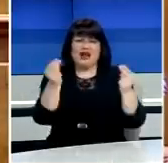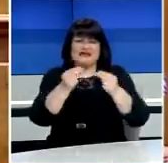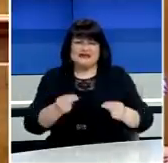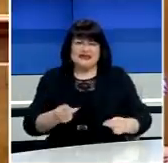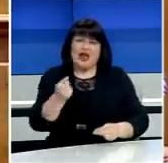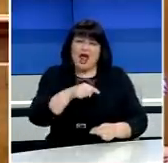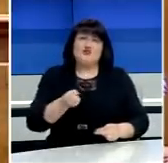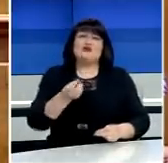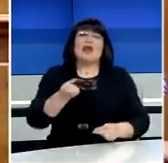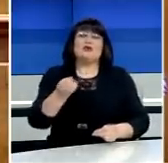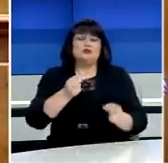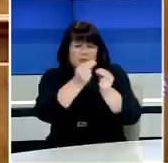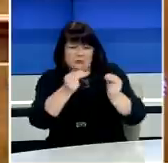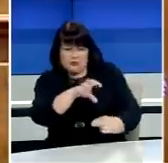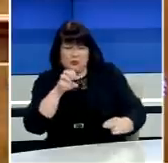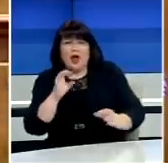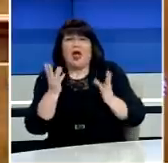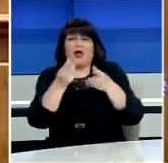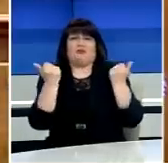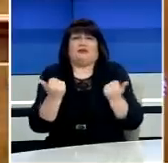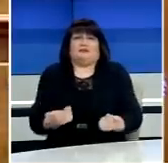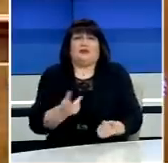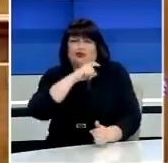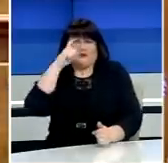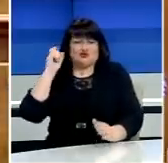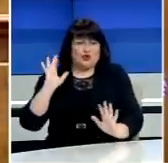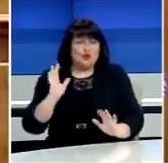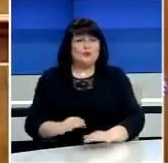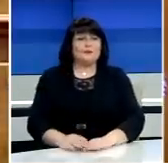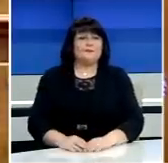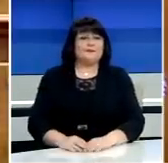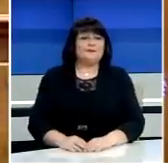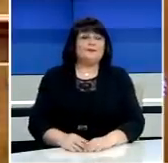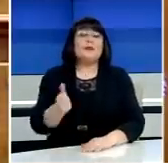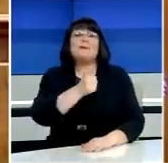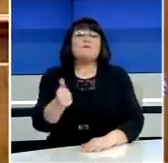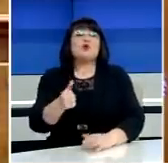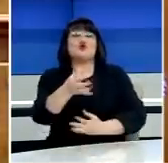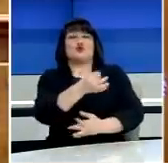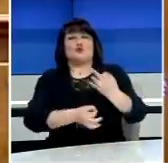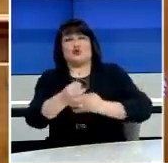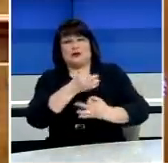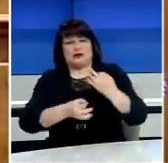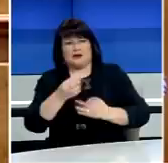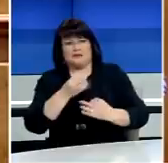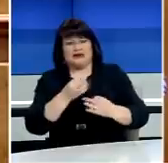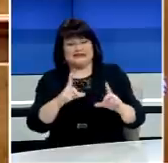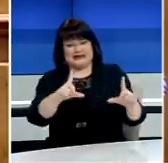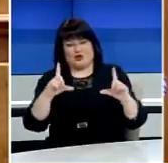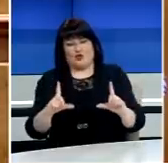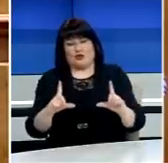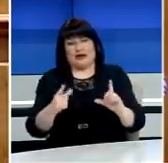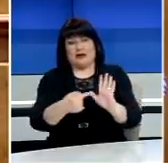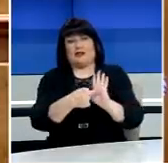βγάζουν συμπέρασμα. Διότι το μόνο στο οποίο αναφερθήκατε για να παρουσιάσετε την εικόνα ότι